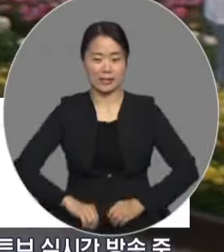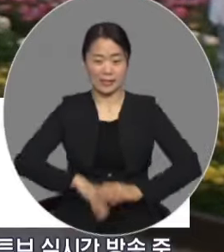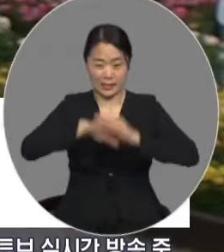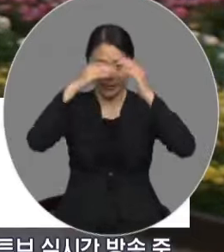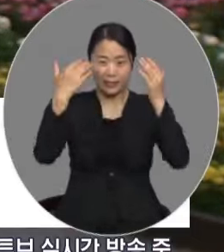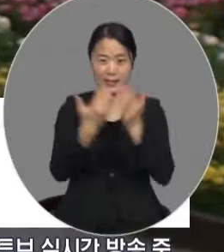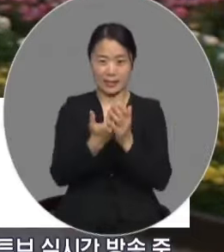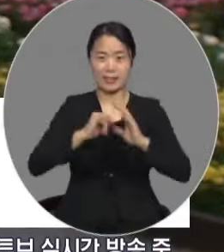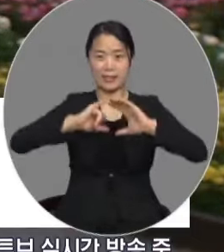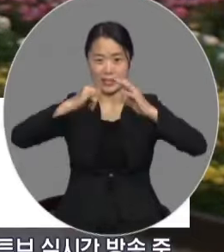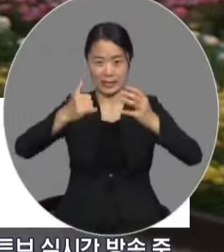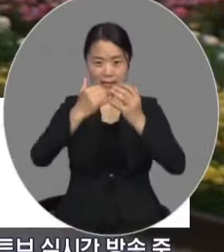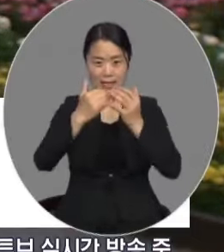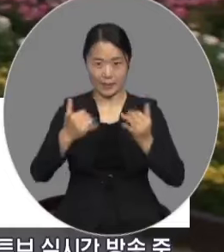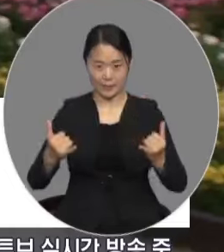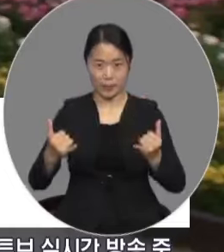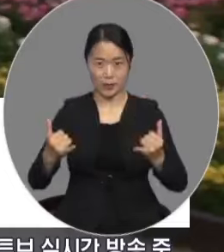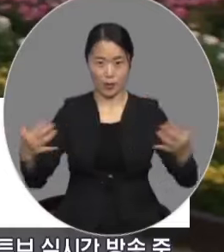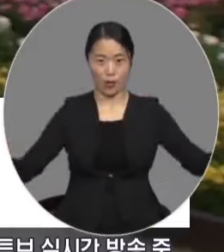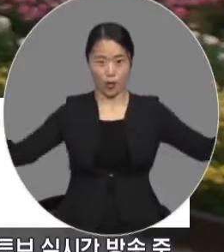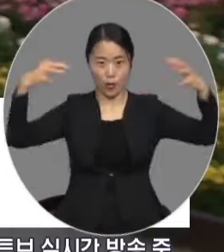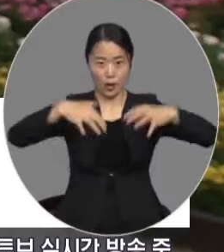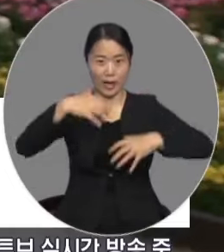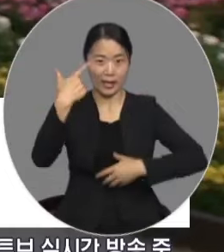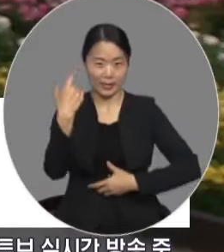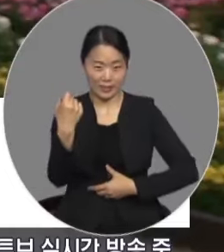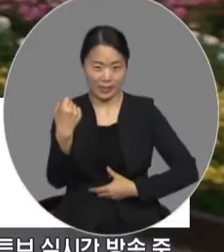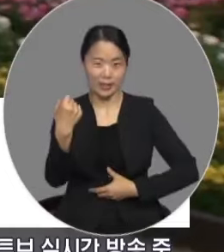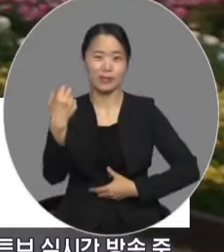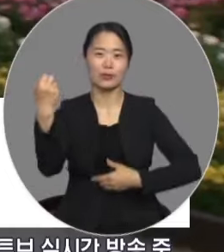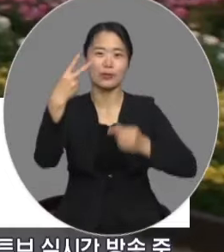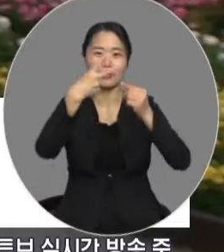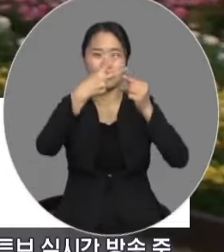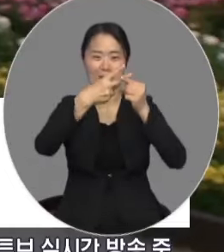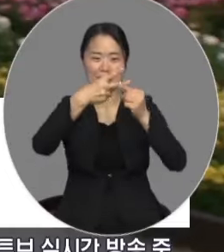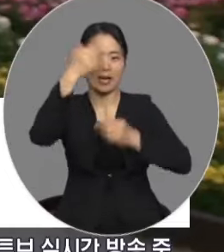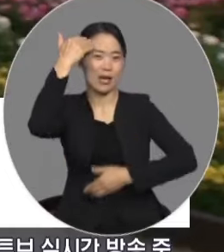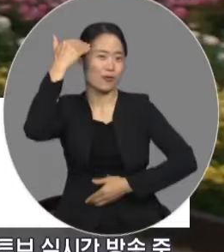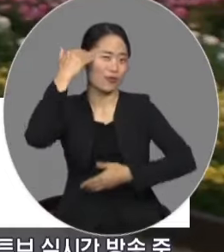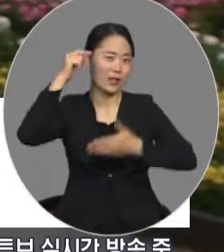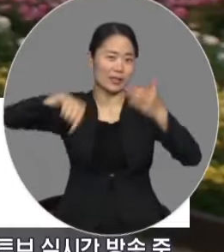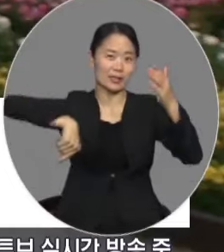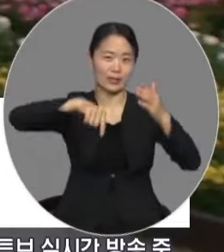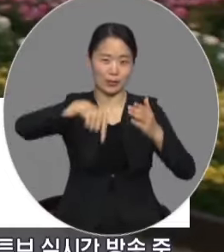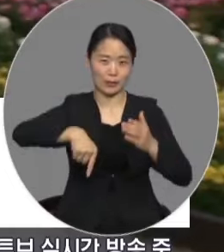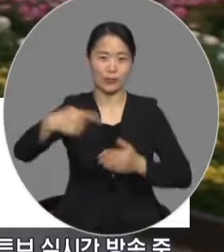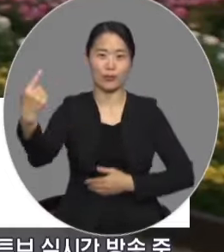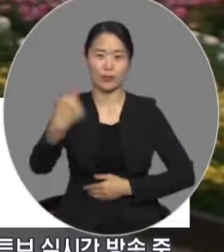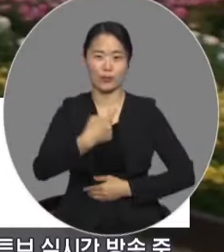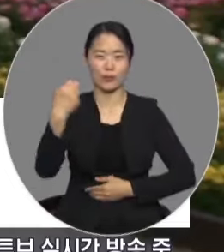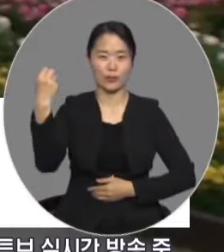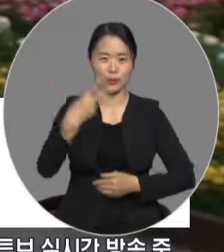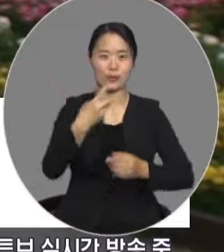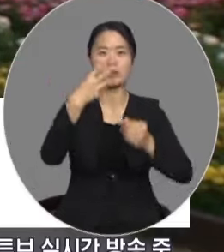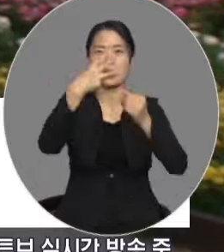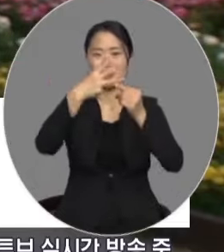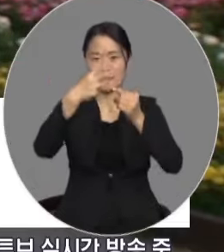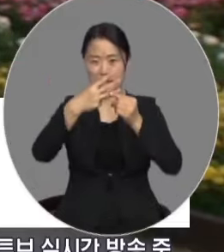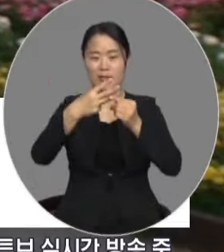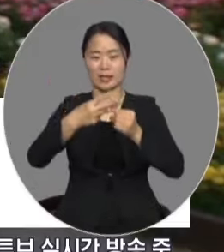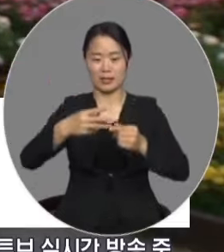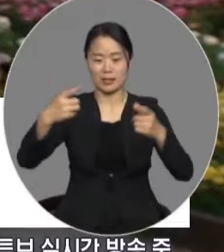것이고, 1위로 만드는 국내 사람이 올 것이고, 3위로 만든다면은 그 지역민들이 찾아오는